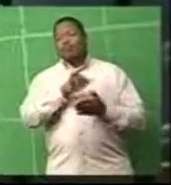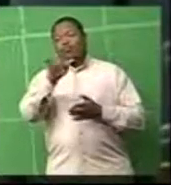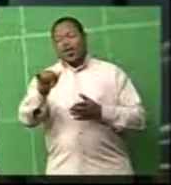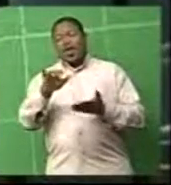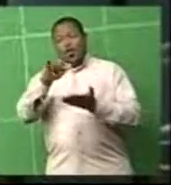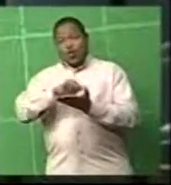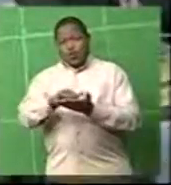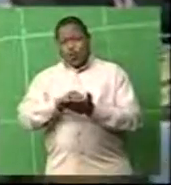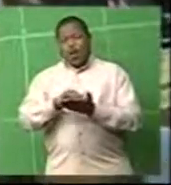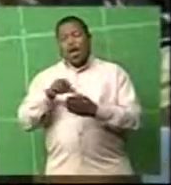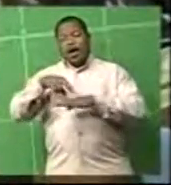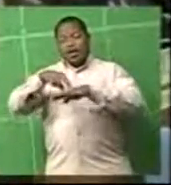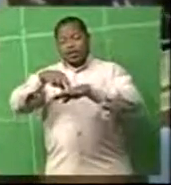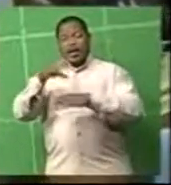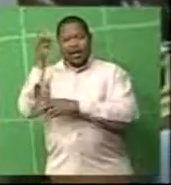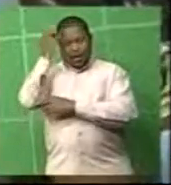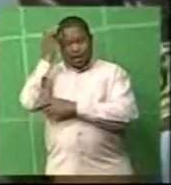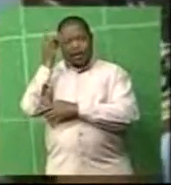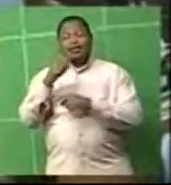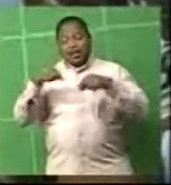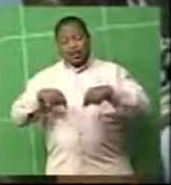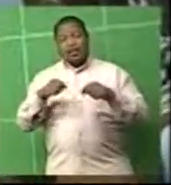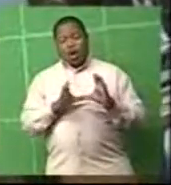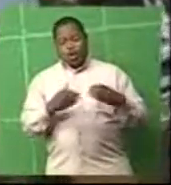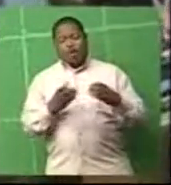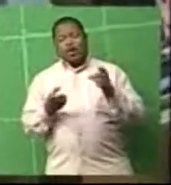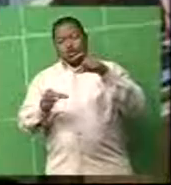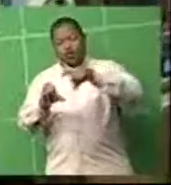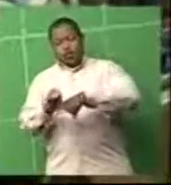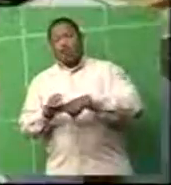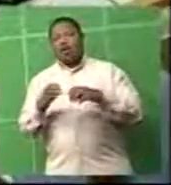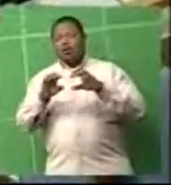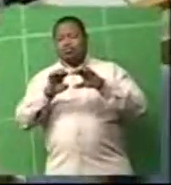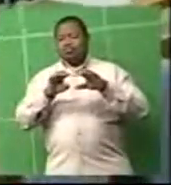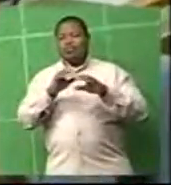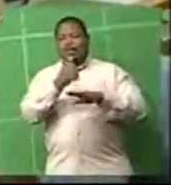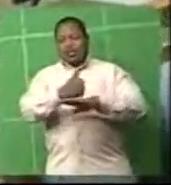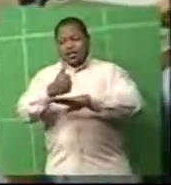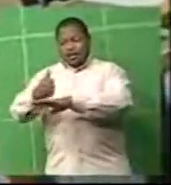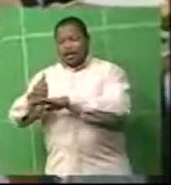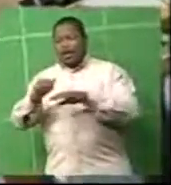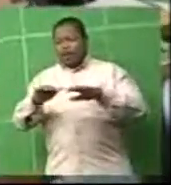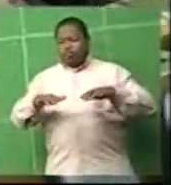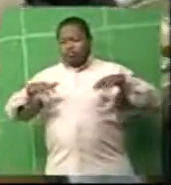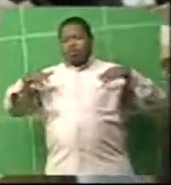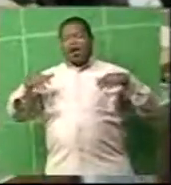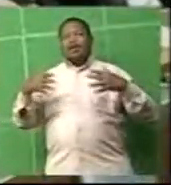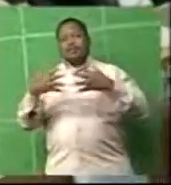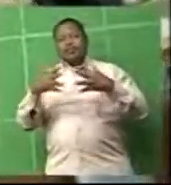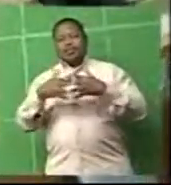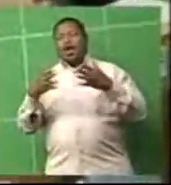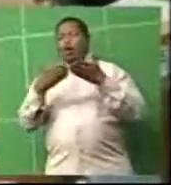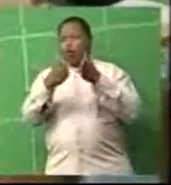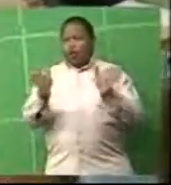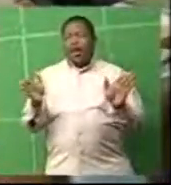ngeye mshlaba niwe wulangopse mshlaba ni Kole mshlanganwe la pae New York Kule mshlanganwe emavwe weshwana guawo Etwete nkulu